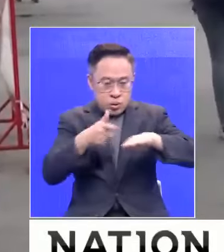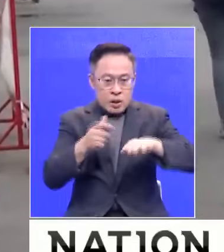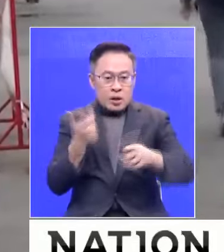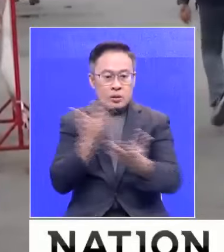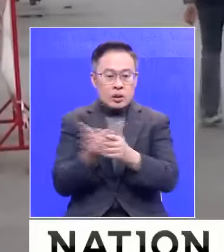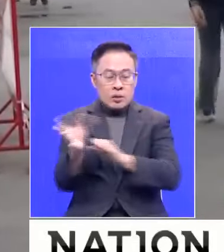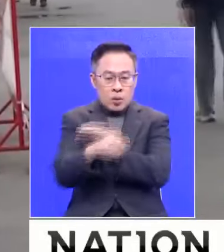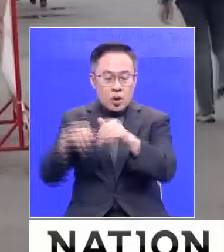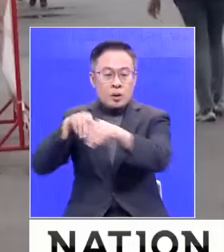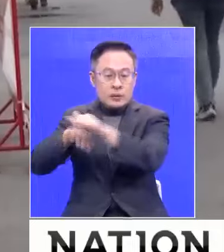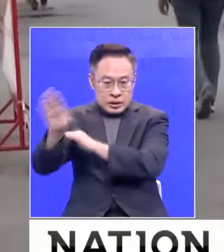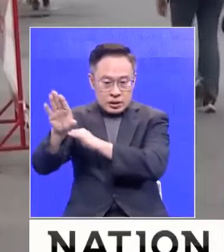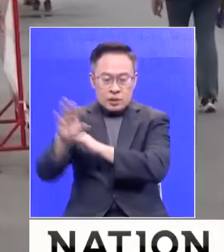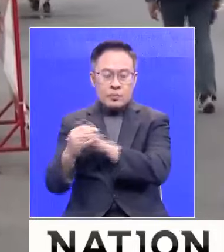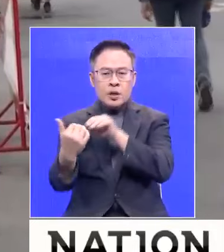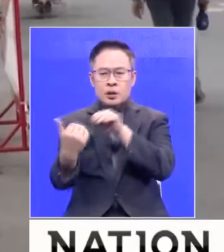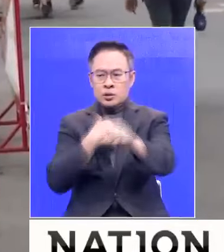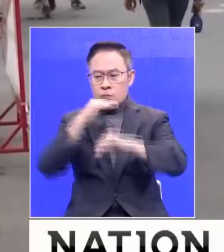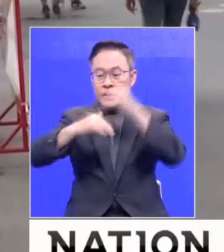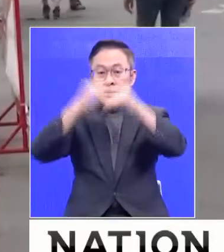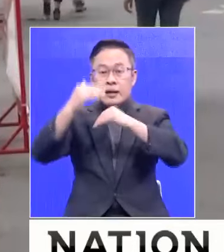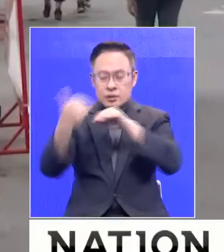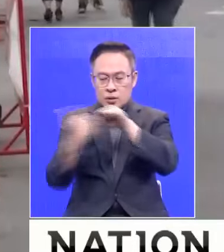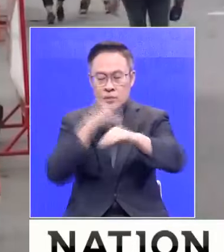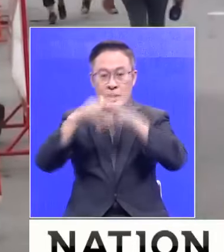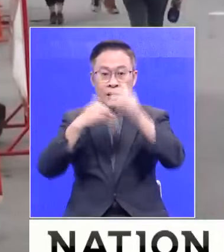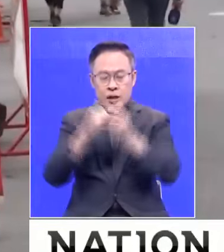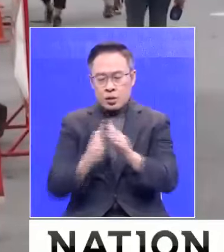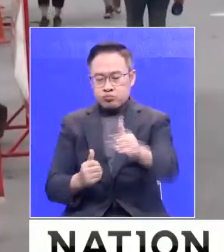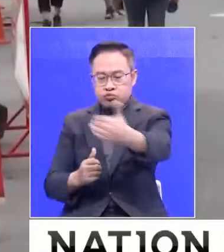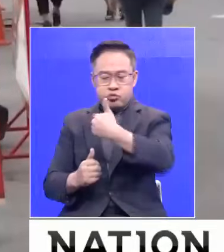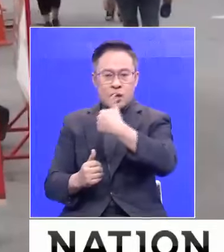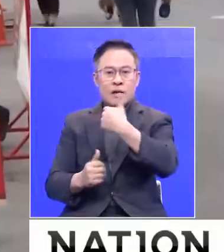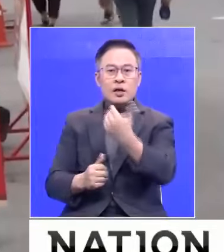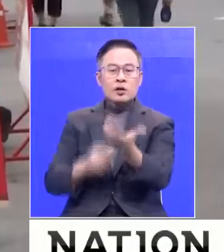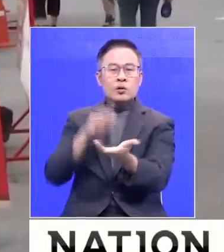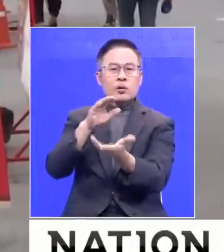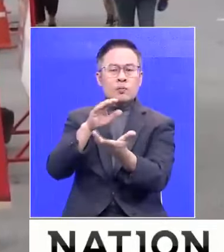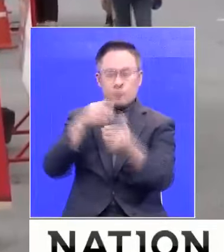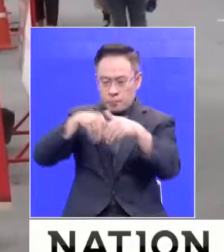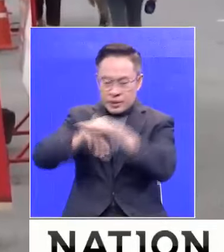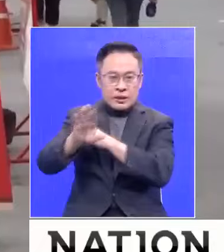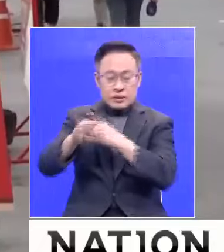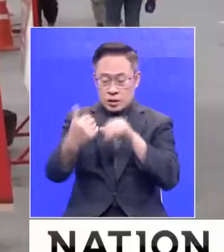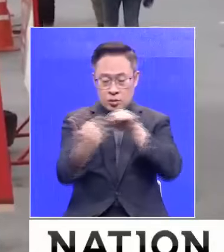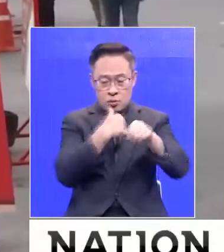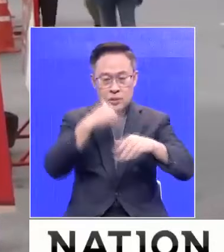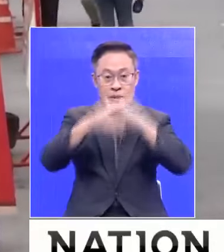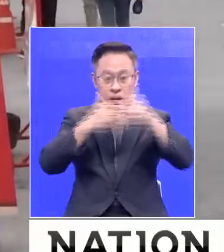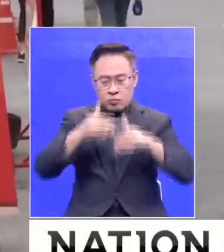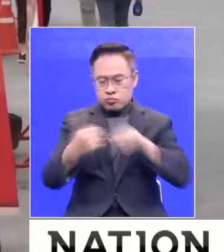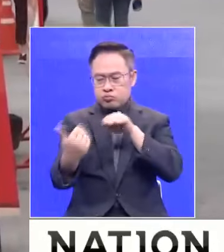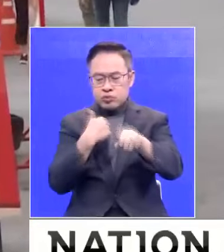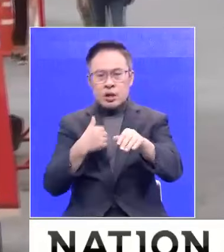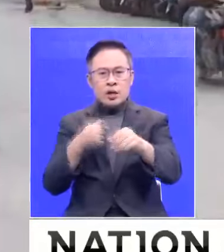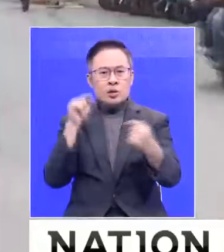านยนต์มุ่งหน้าไปถนนพัฒนาการขาออกก่อนจะไปกลับรถหน้าโรงเรียนพัฒนาการนะคะแล้วก็มุ่งหน้าขาเข้าไป